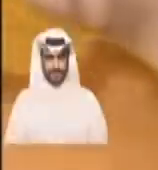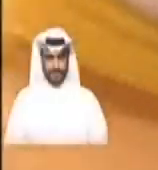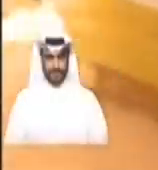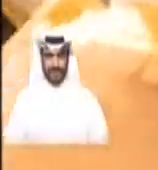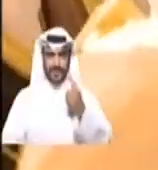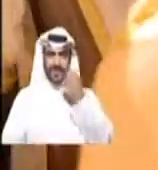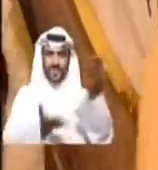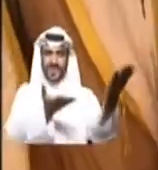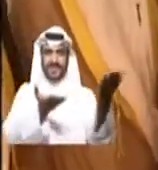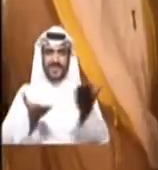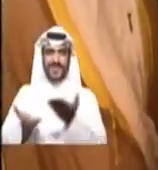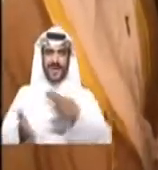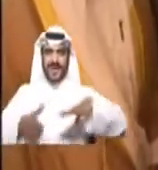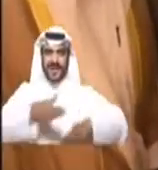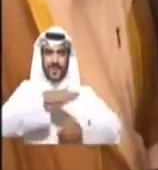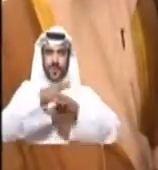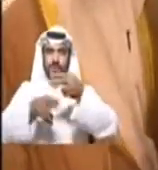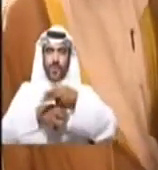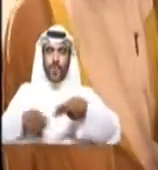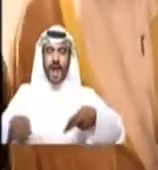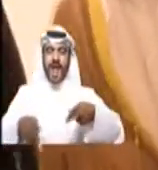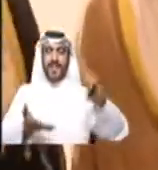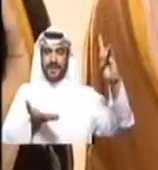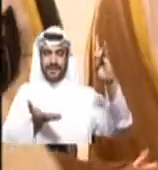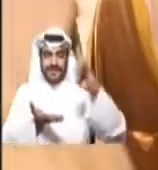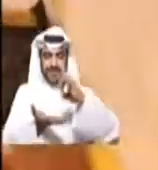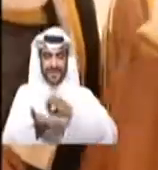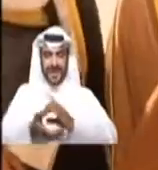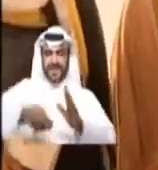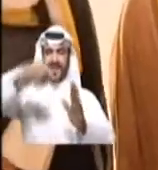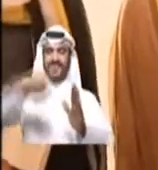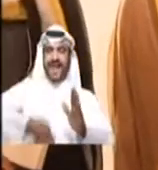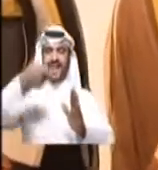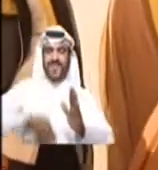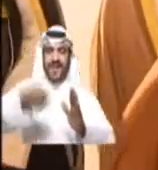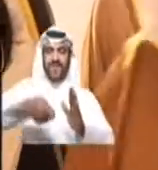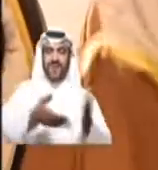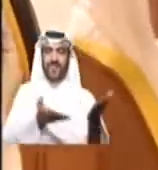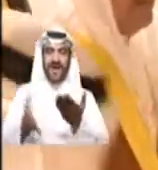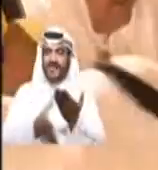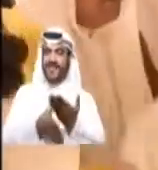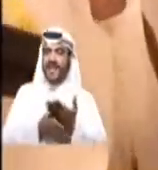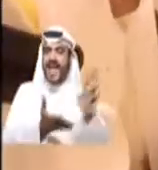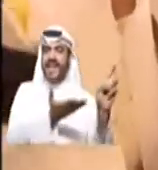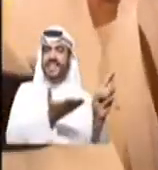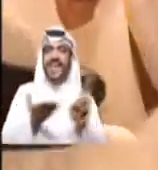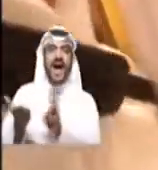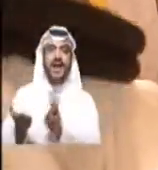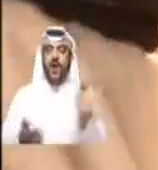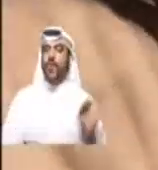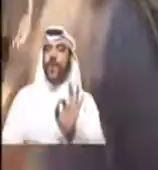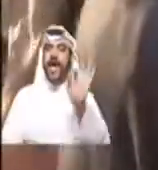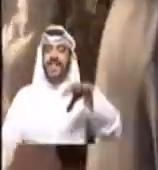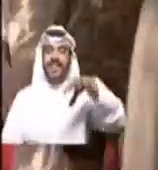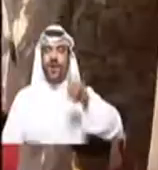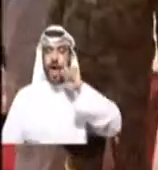كان في استقبال سموه رعاه الله على أرض المطار سمو ولي العهد الشيخ نواف الأحمد الجابر الصباح ومعالي رئيس